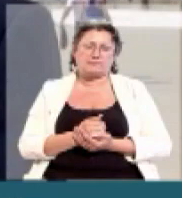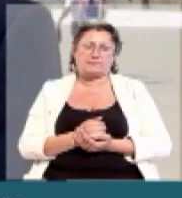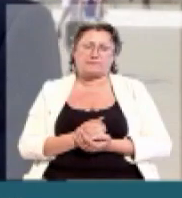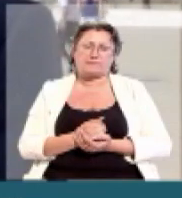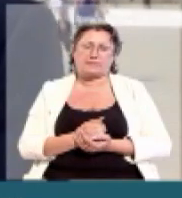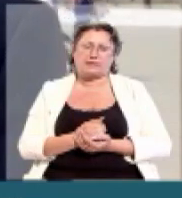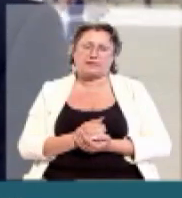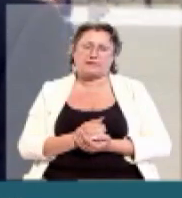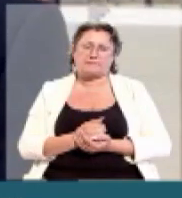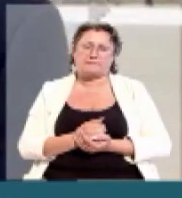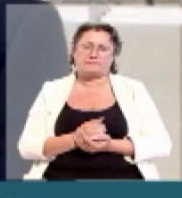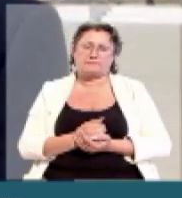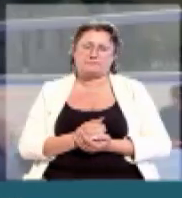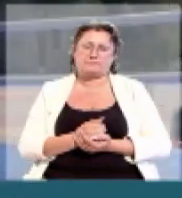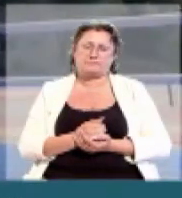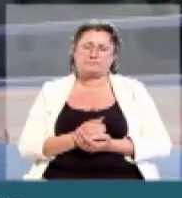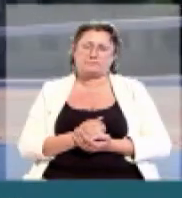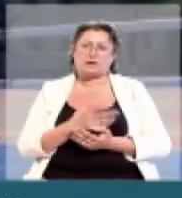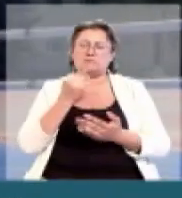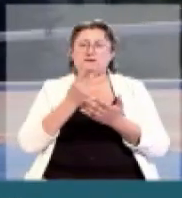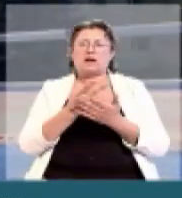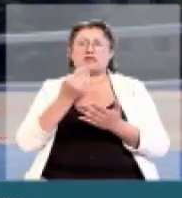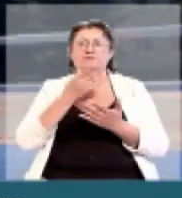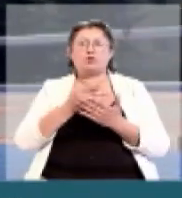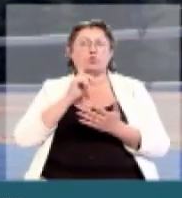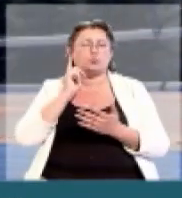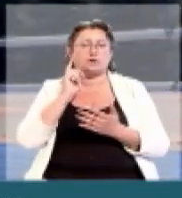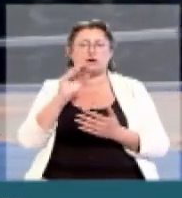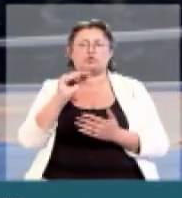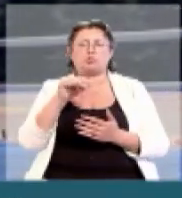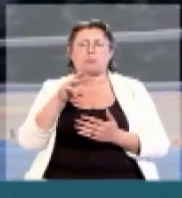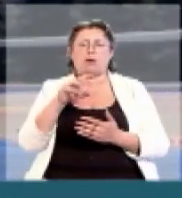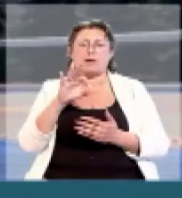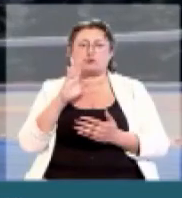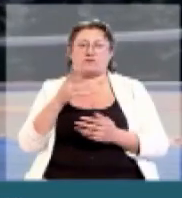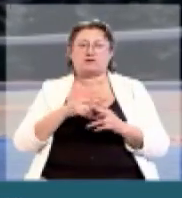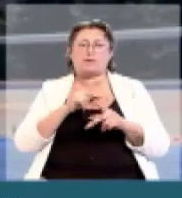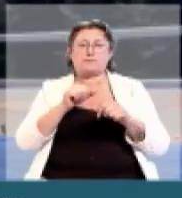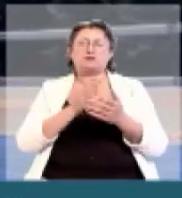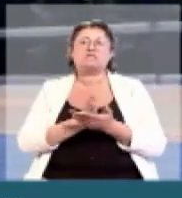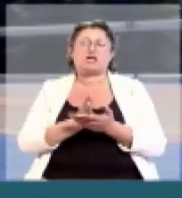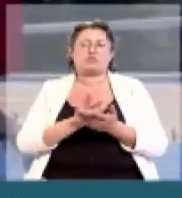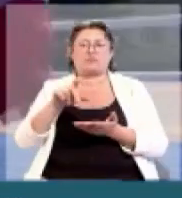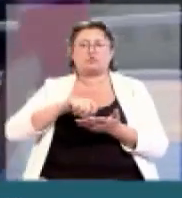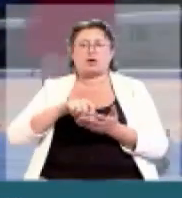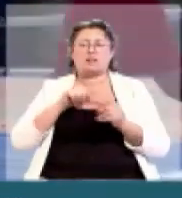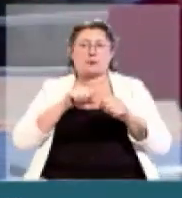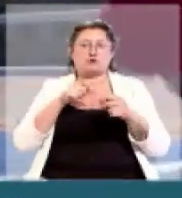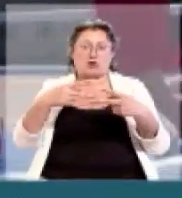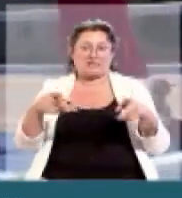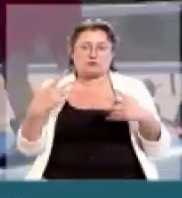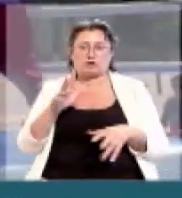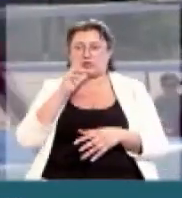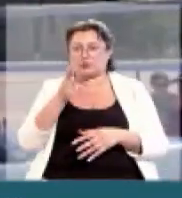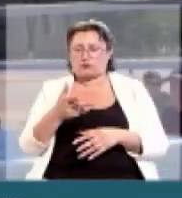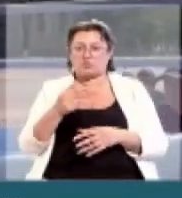мы и в этом не только поможем. Несмотря на свой юный возраст, Алижу Мурхамбетова можно назвать бойцом со стажем, выступает на боксерском ринге уже